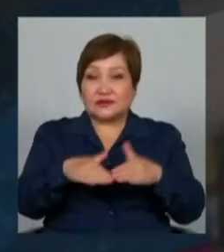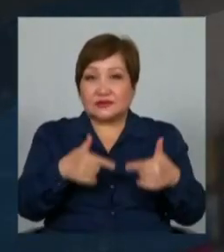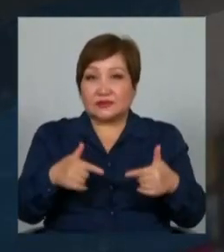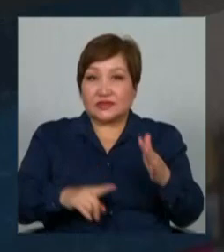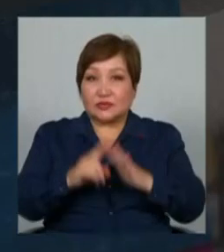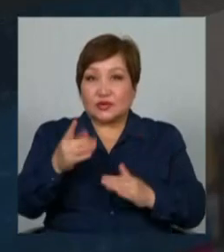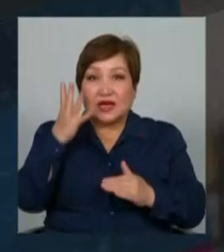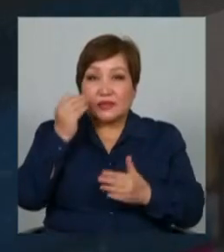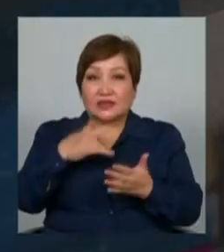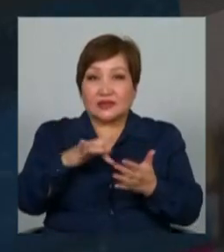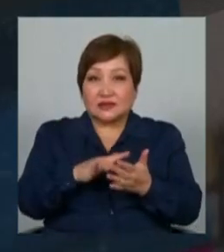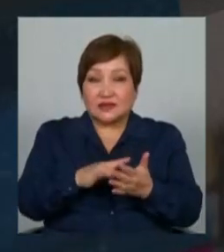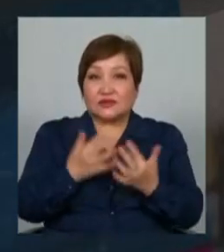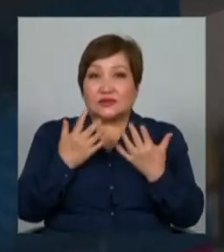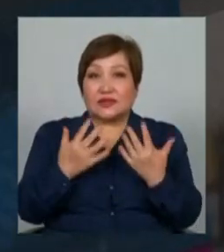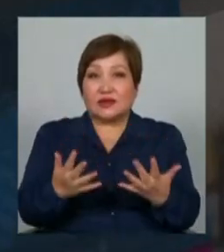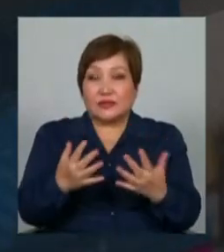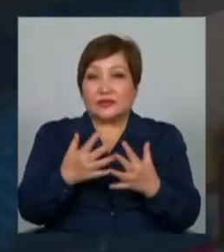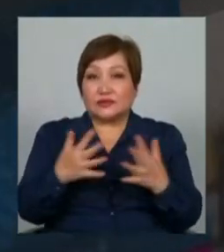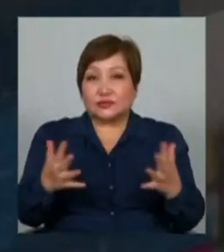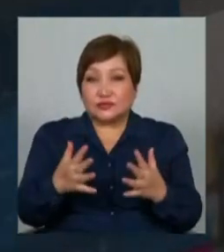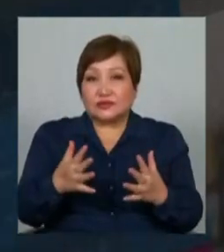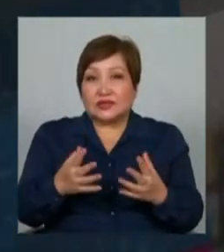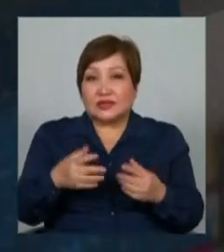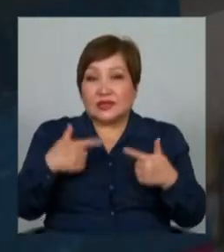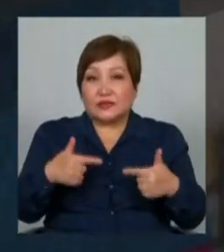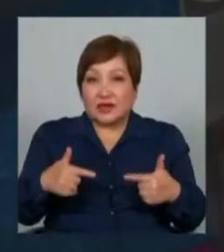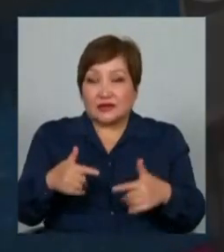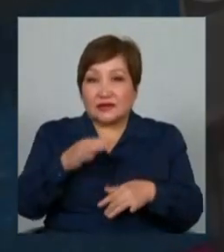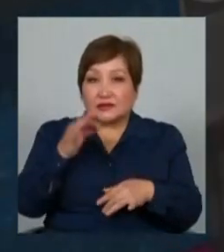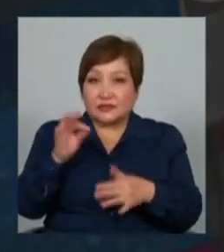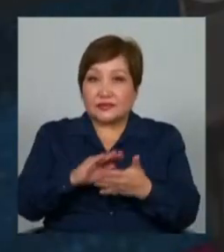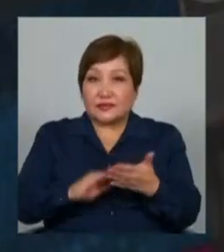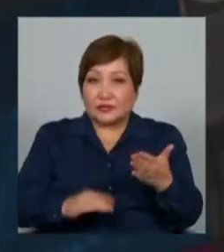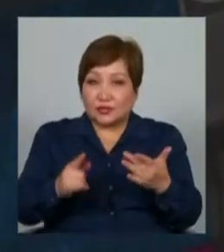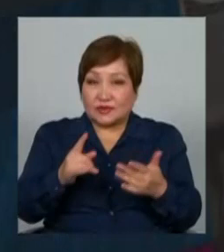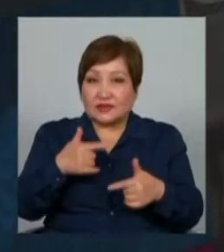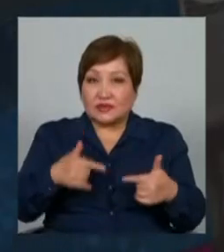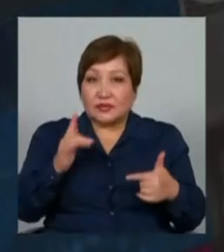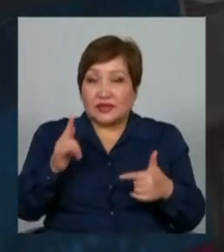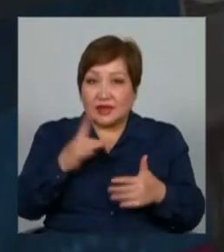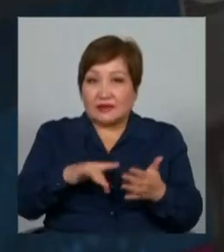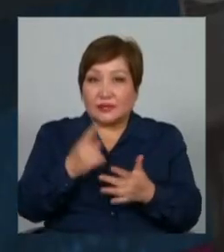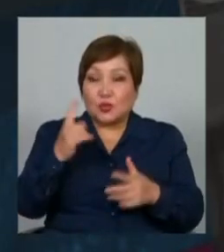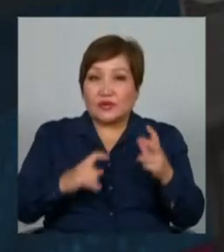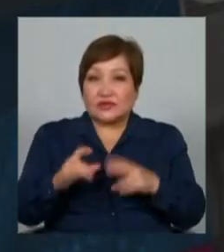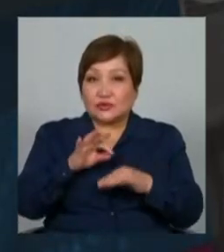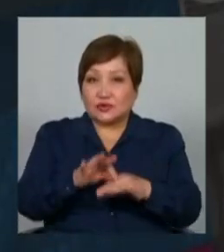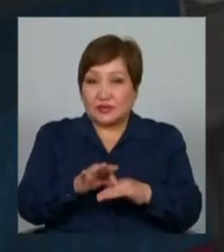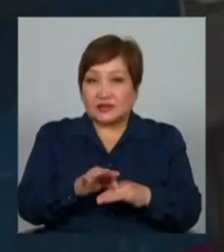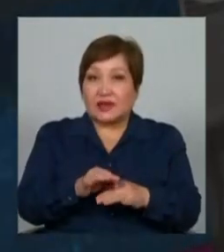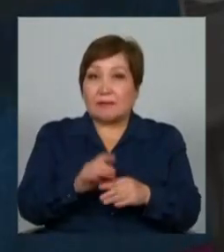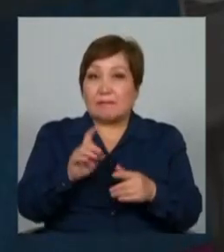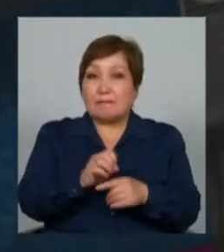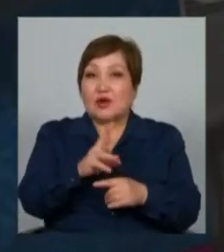Алматыда 600-ге жуық талапкер емтихан тапсырды. Тестілеу қала бойынша бір ғана университетте өтіп жатыр. Пандемияға байланысты